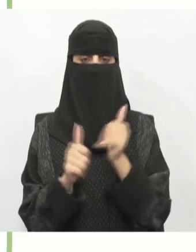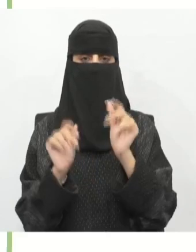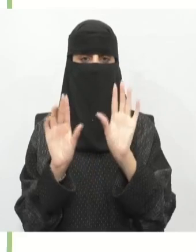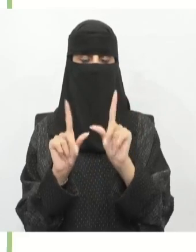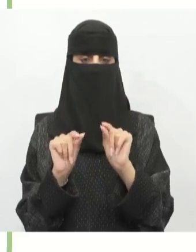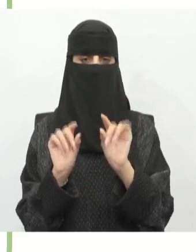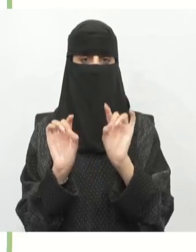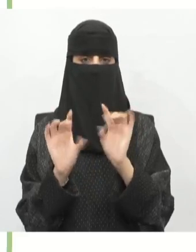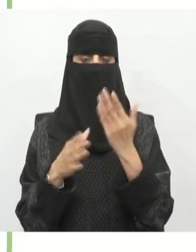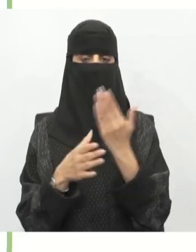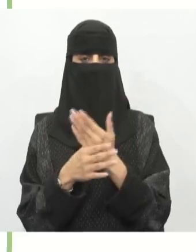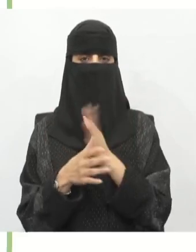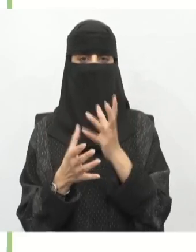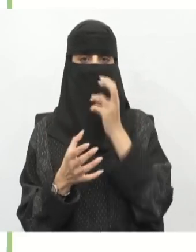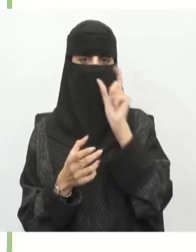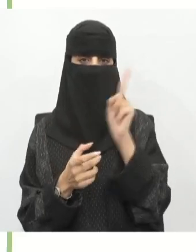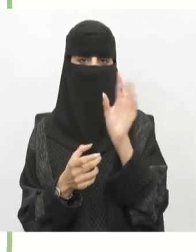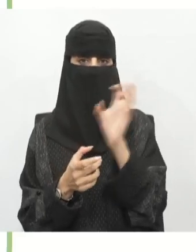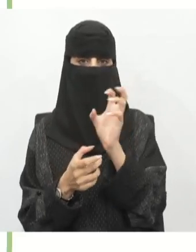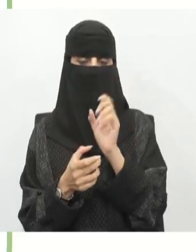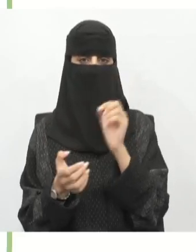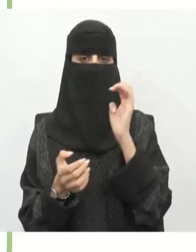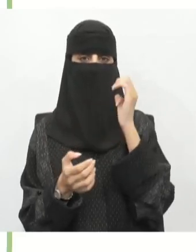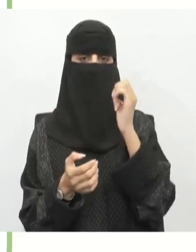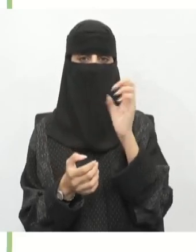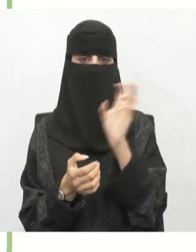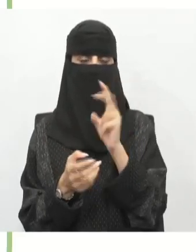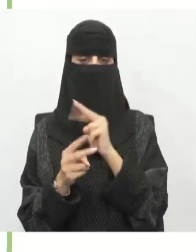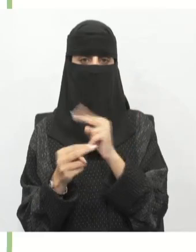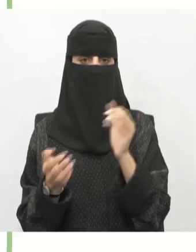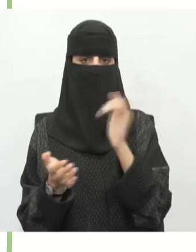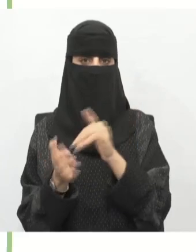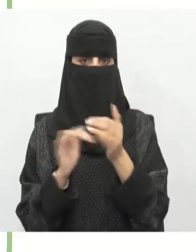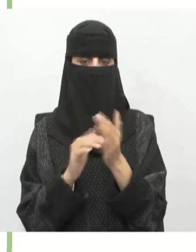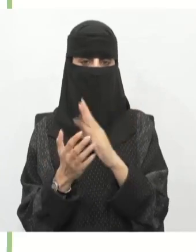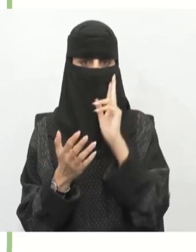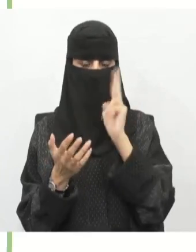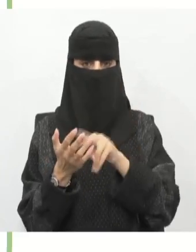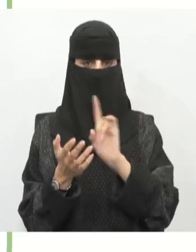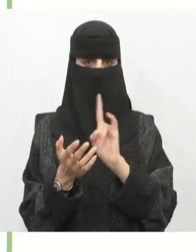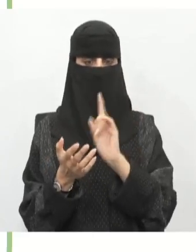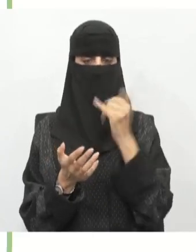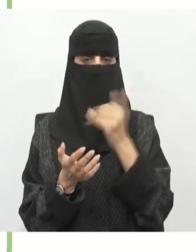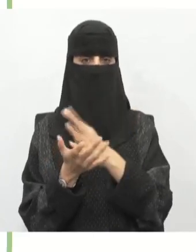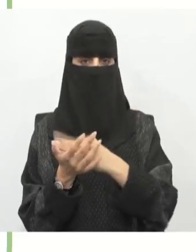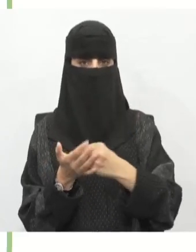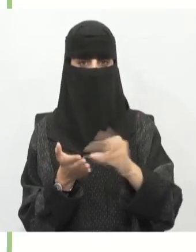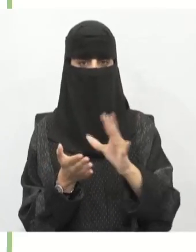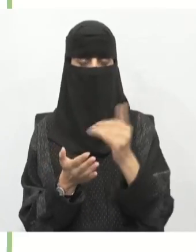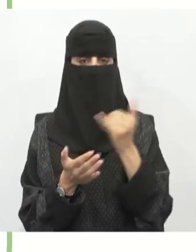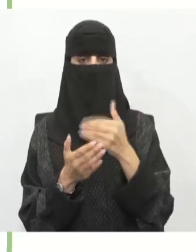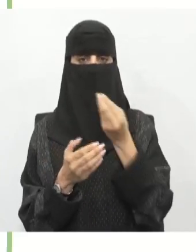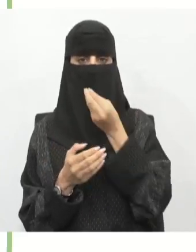الله فيكم لازاله البكتيريا والجراثيم العالقه باليدين ايضا يجب ان اغسل